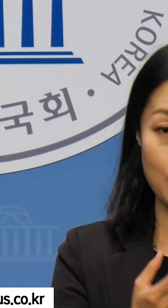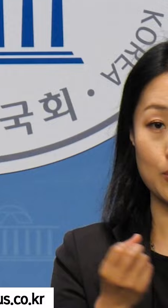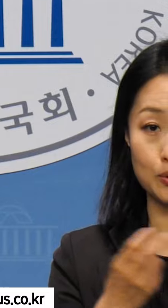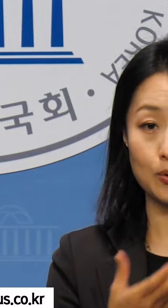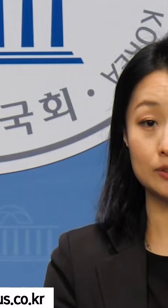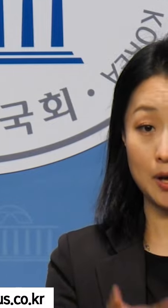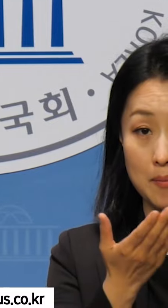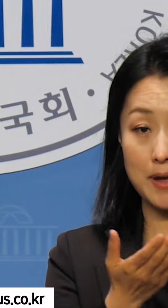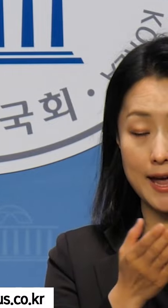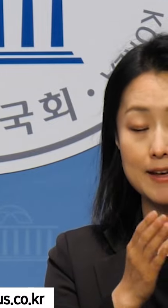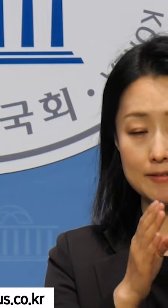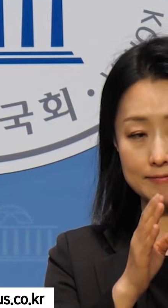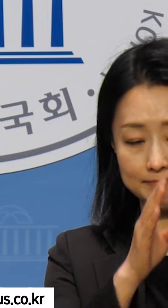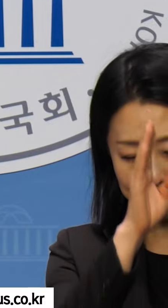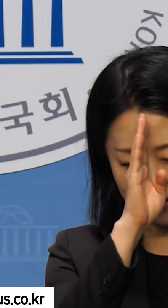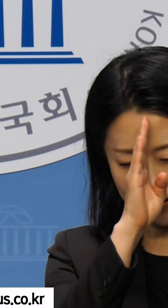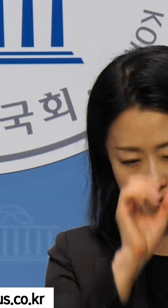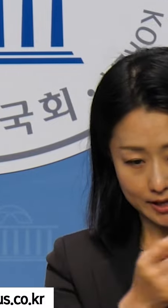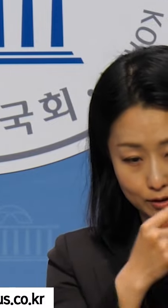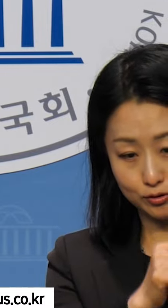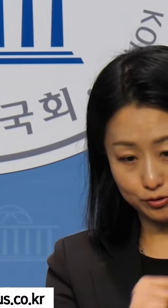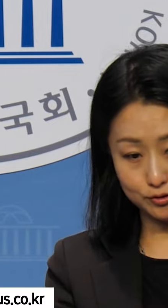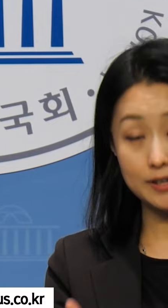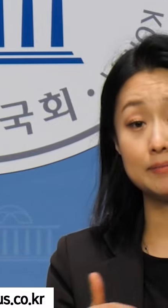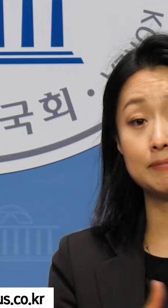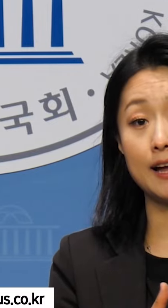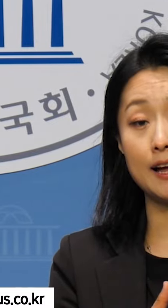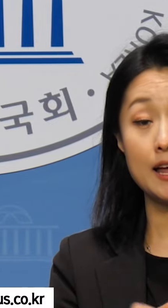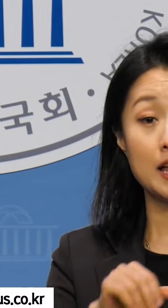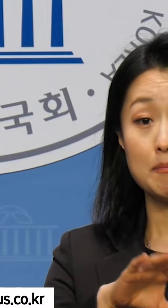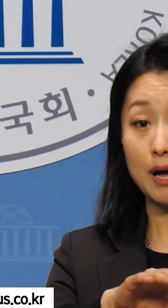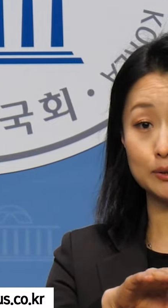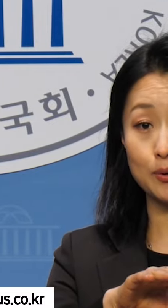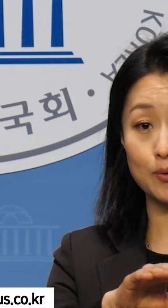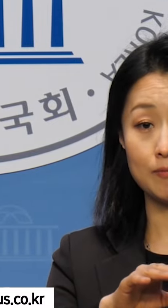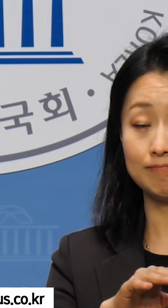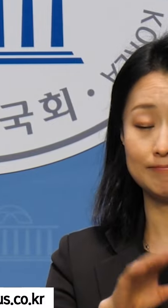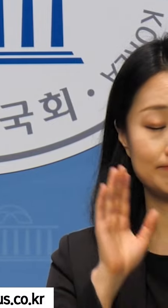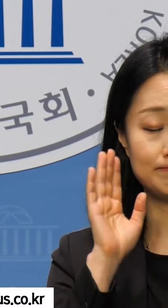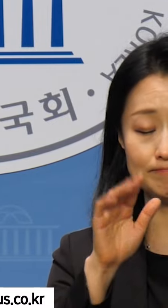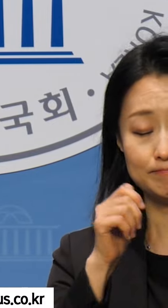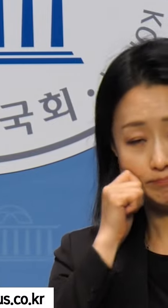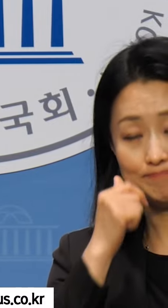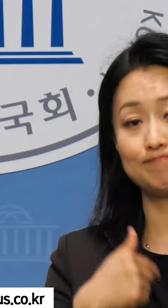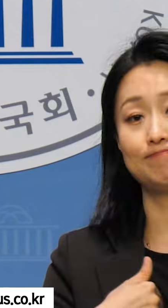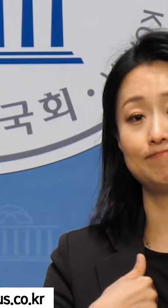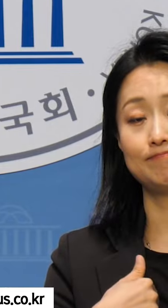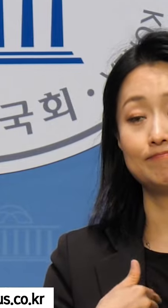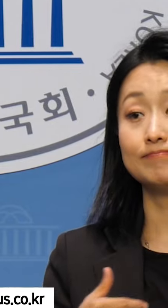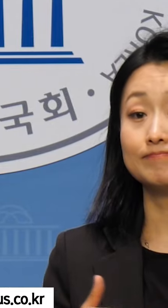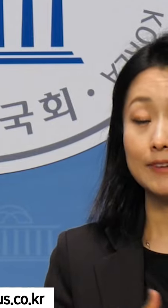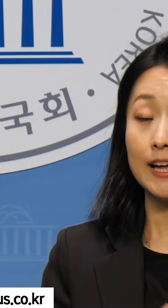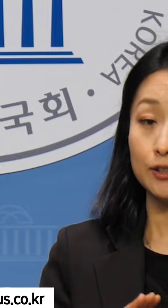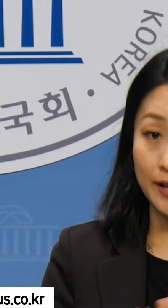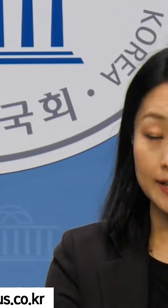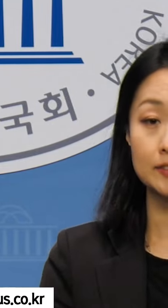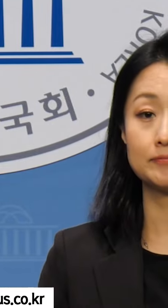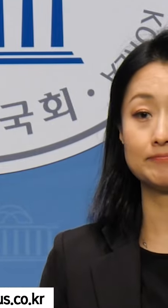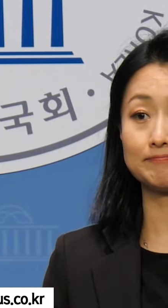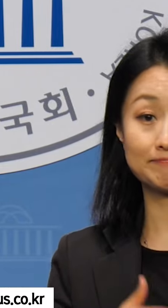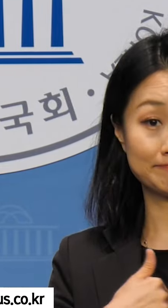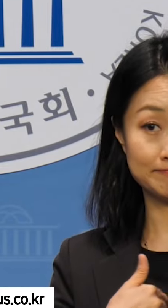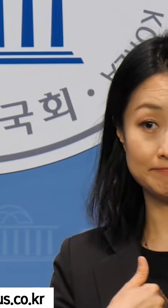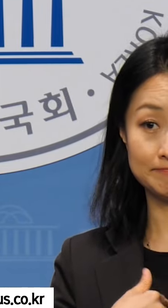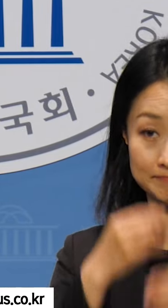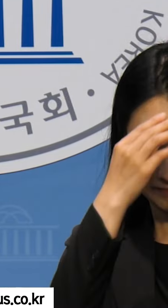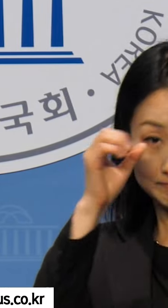싸우다 생을 마감했습니다. 그리고 더는 방송을 할 수 없게 됐습니다. 그래도 저와 동지들은